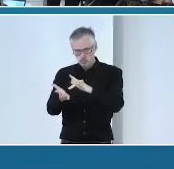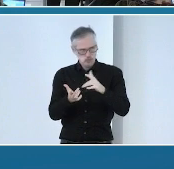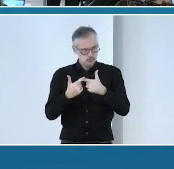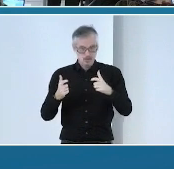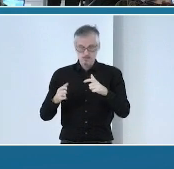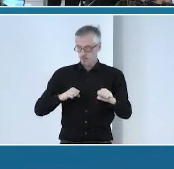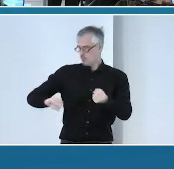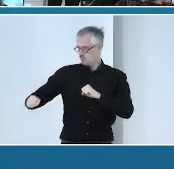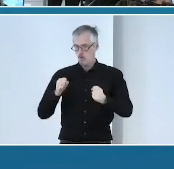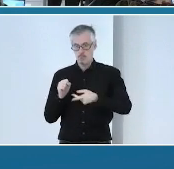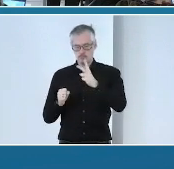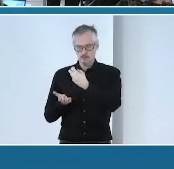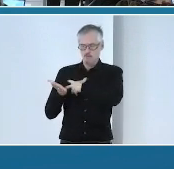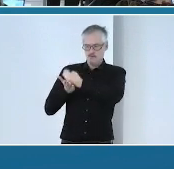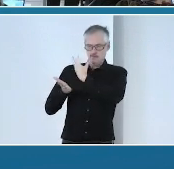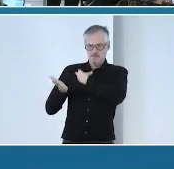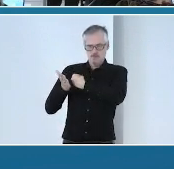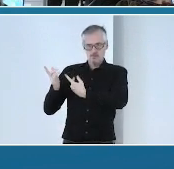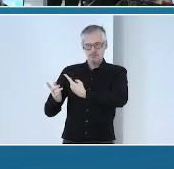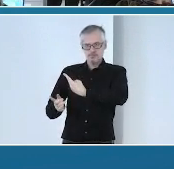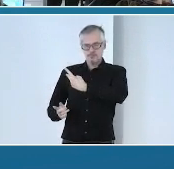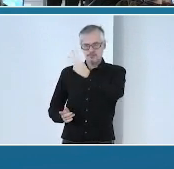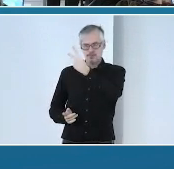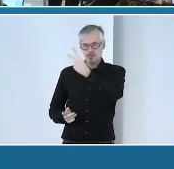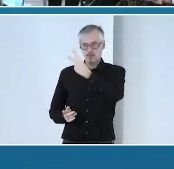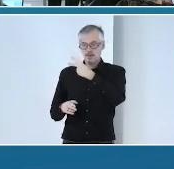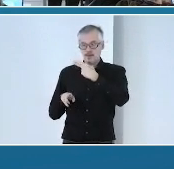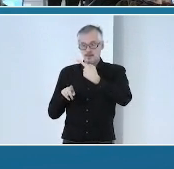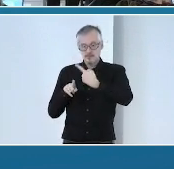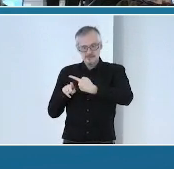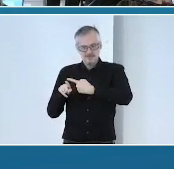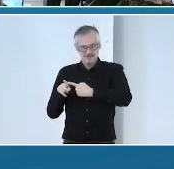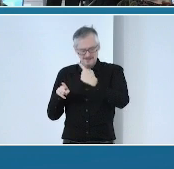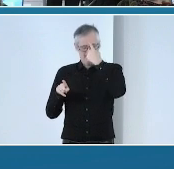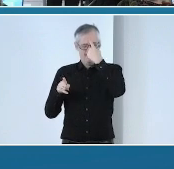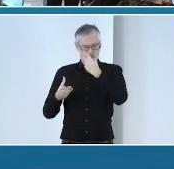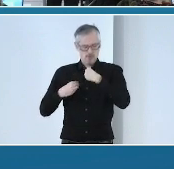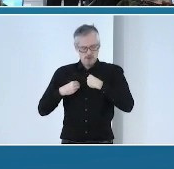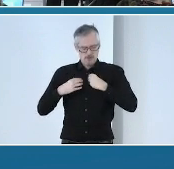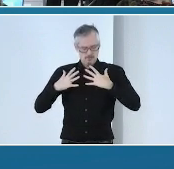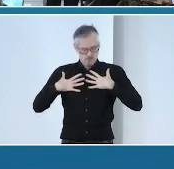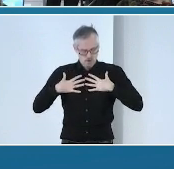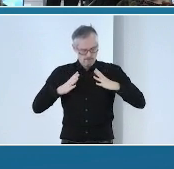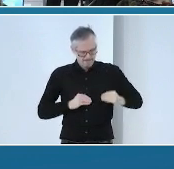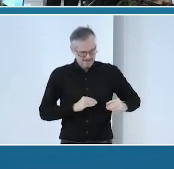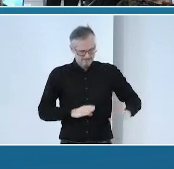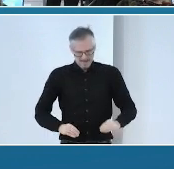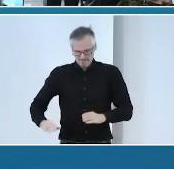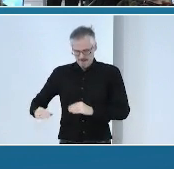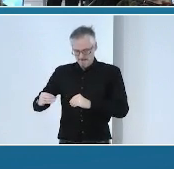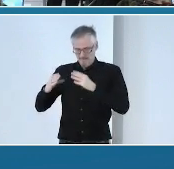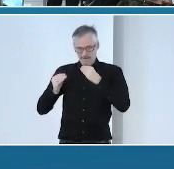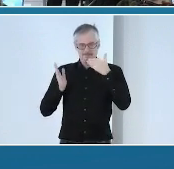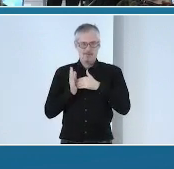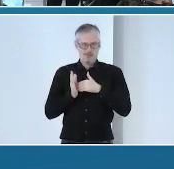bouge, plus on a un afflux d'informations vestibulaires, et ça restaure donc le schéma corporel. Et